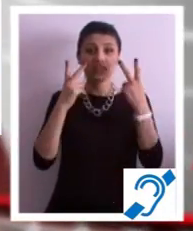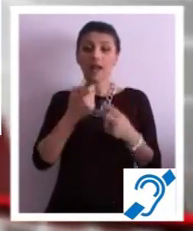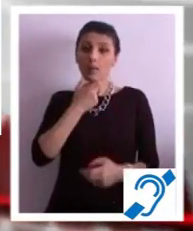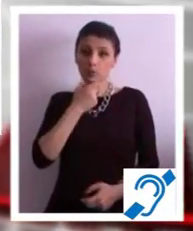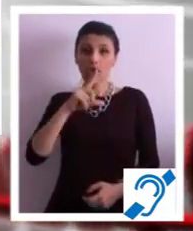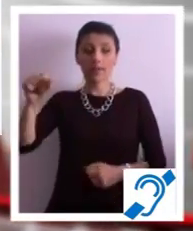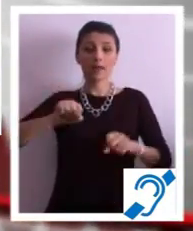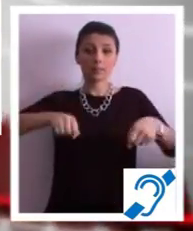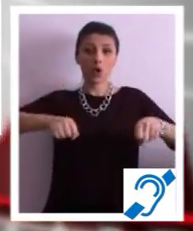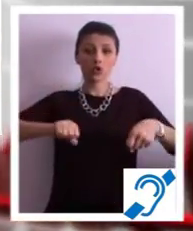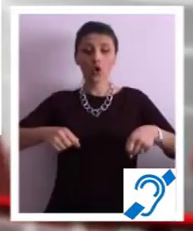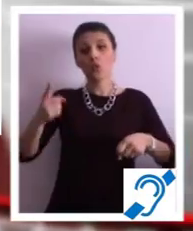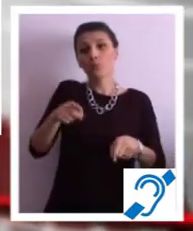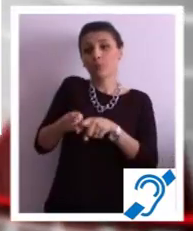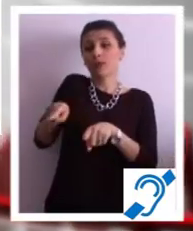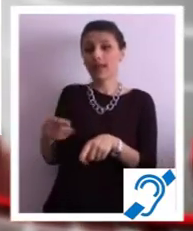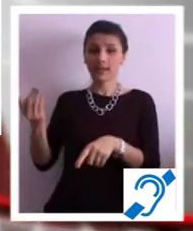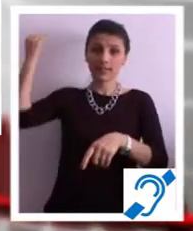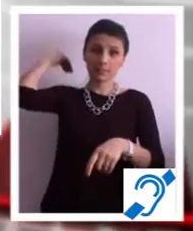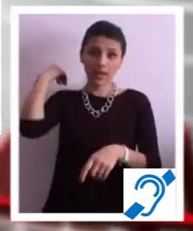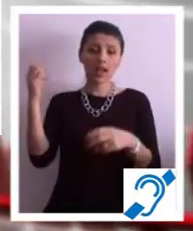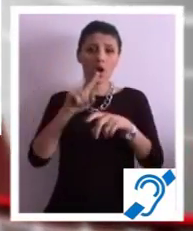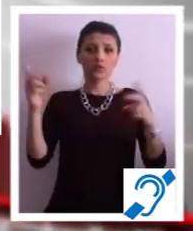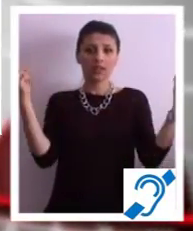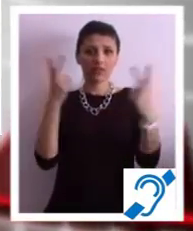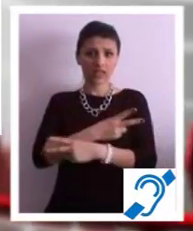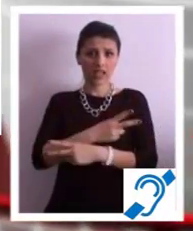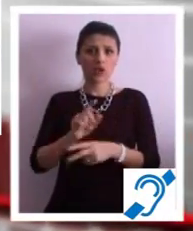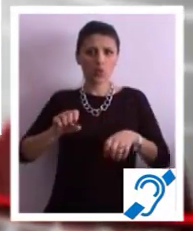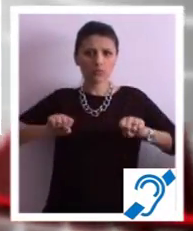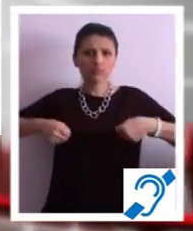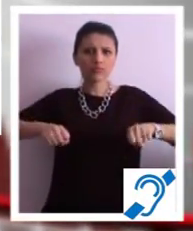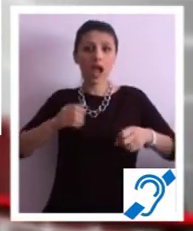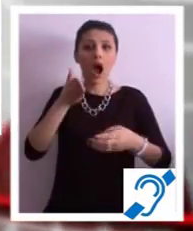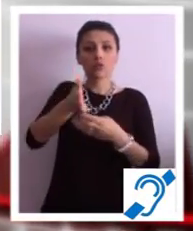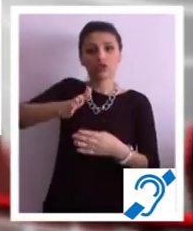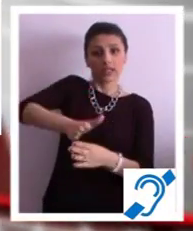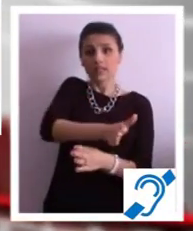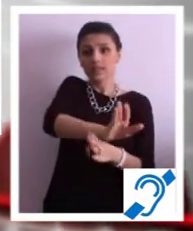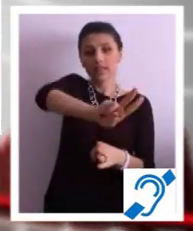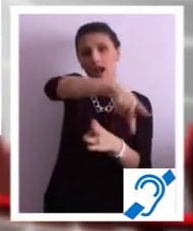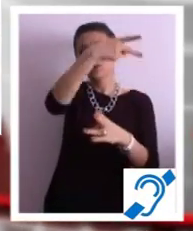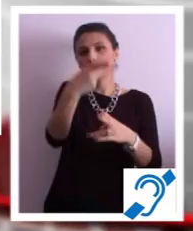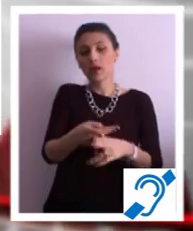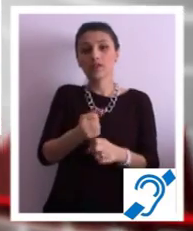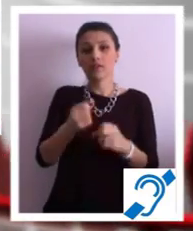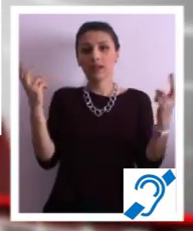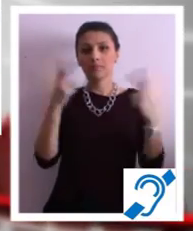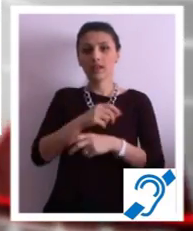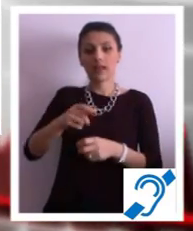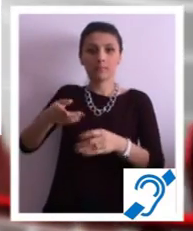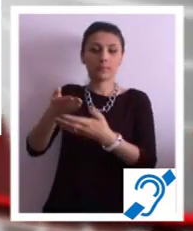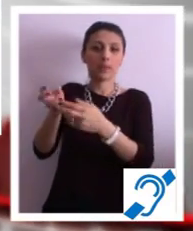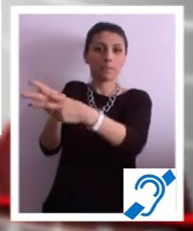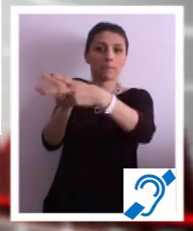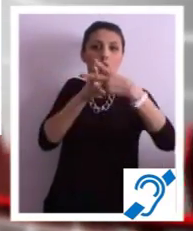plecat cu motorul prin comună împreună cu un prieten. Din cauza vitezei excesive cu care conducea, a ajuns pe contrasens, s-a răsturnat și s-a izbit violent de un cap de